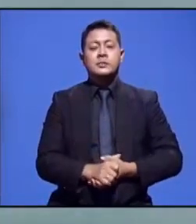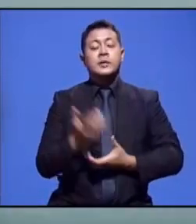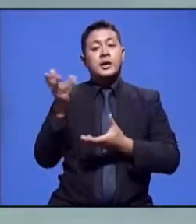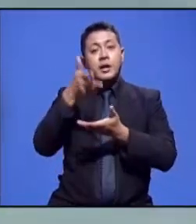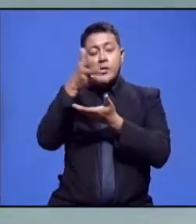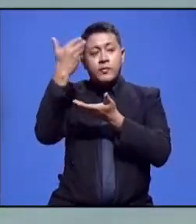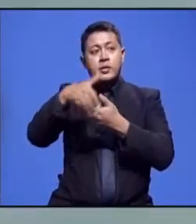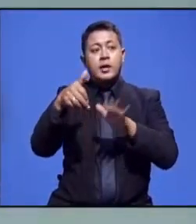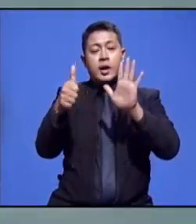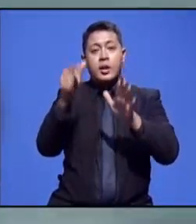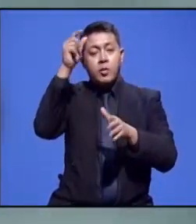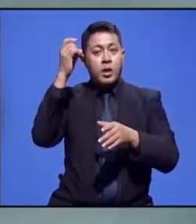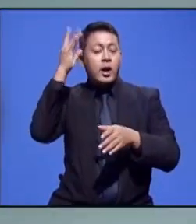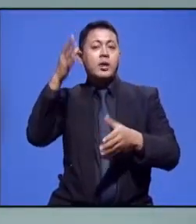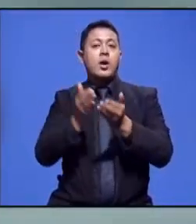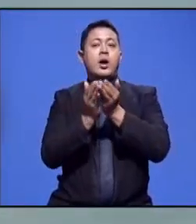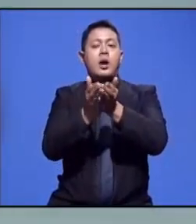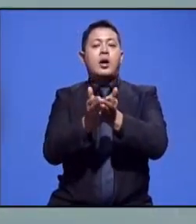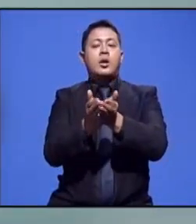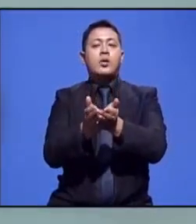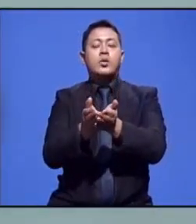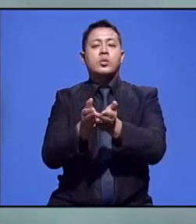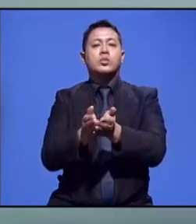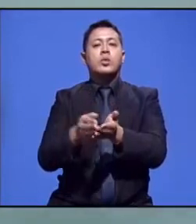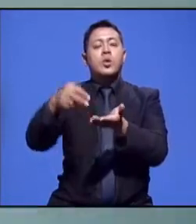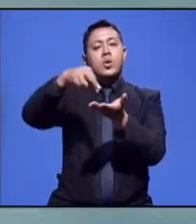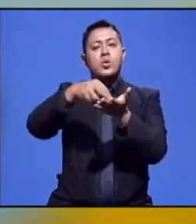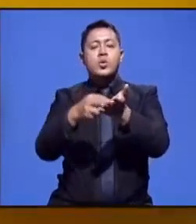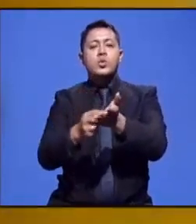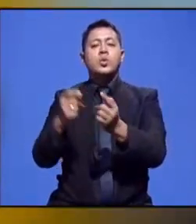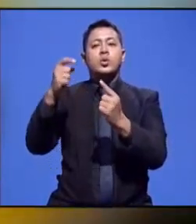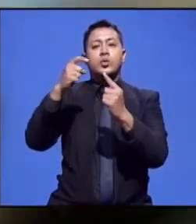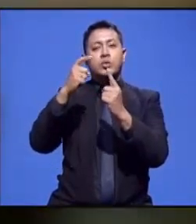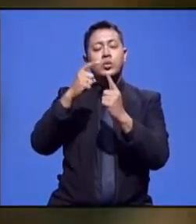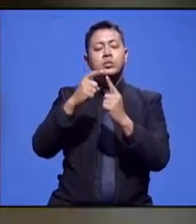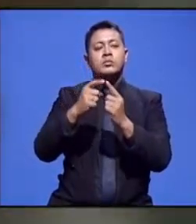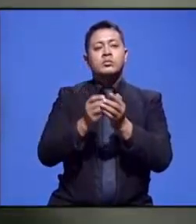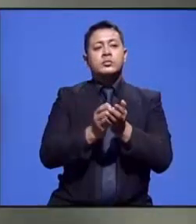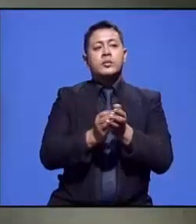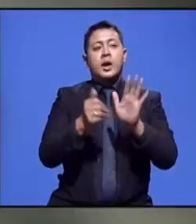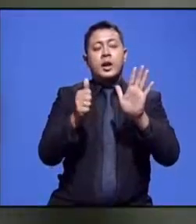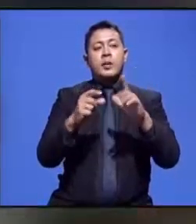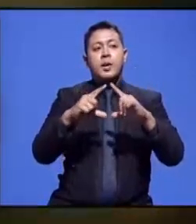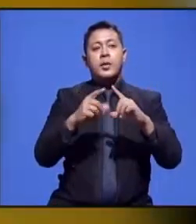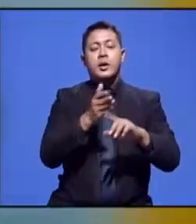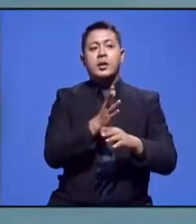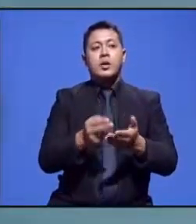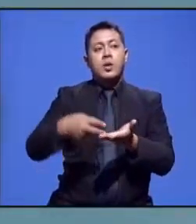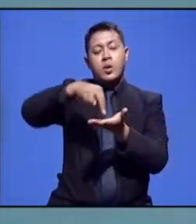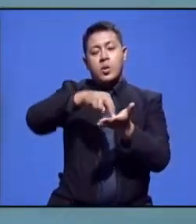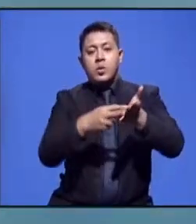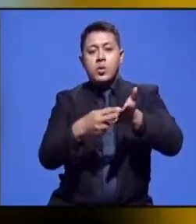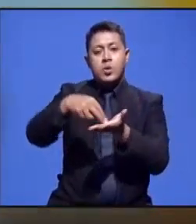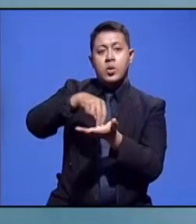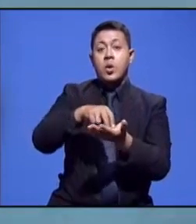Inilah video saat 6 kru kapal ABM diselamatkan kapal kargo tujuan Sampit yang sedang melintas. 6 ABK ini sebelumnya terapung selama